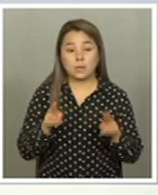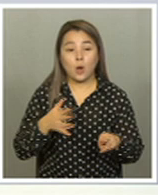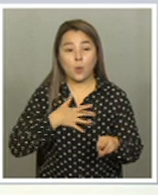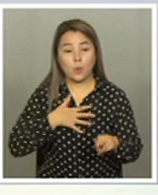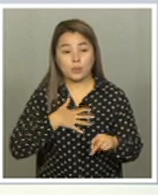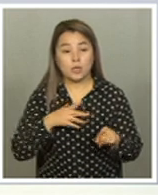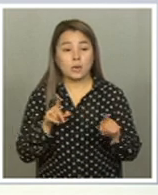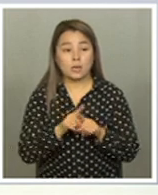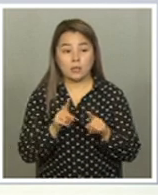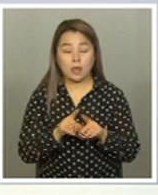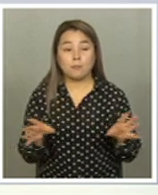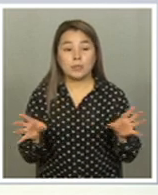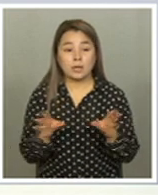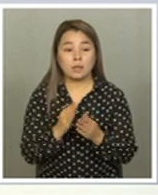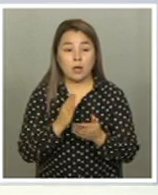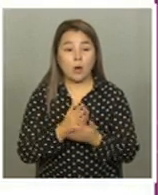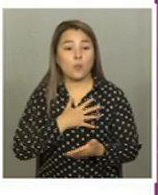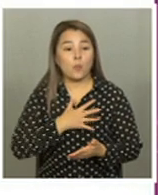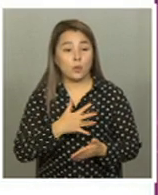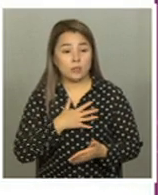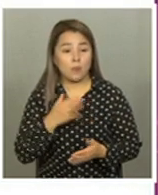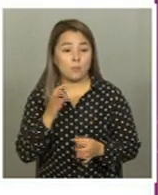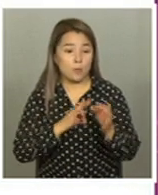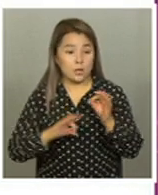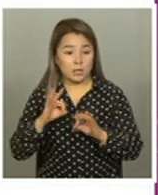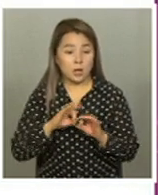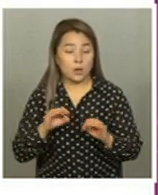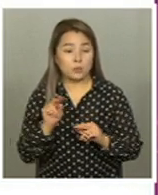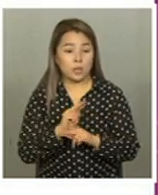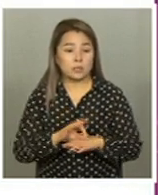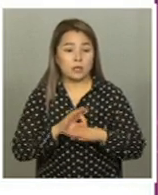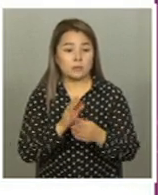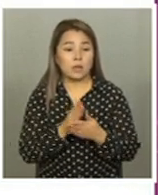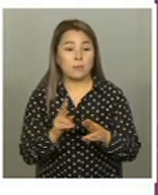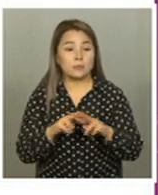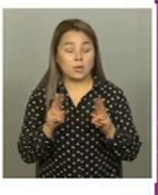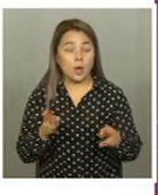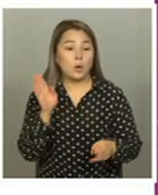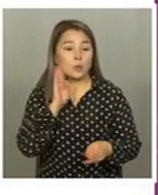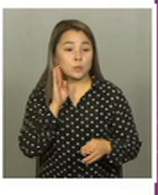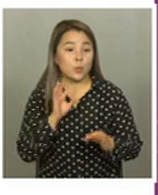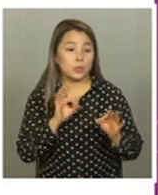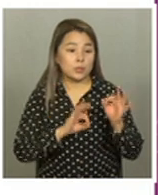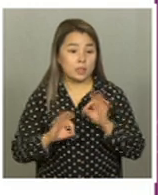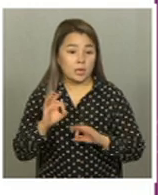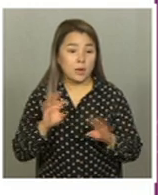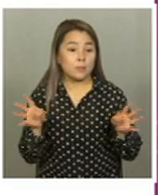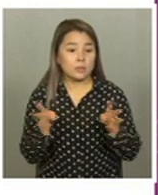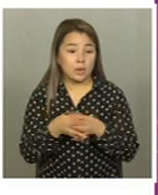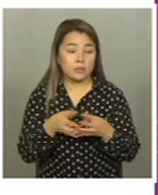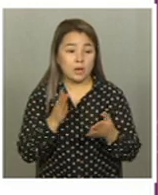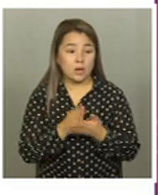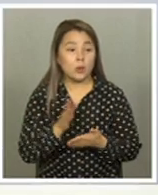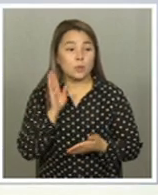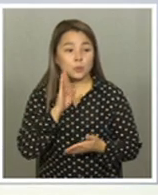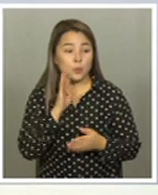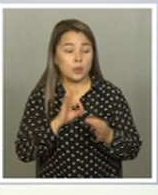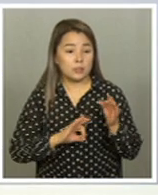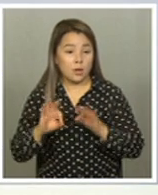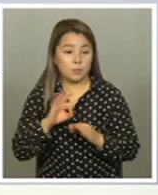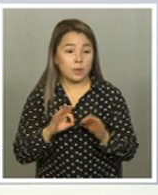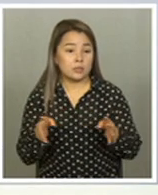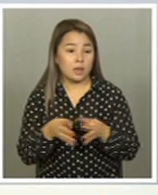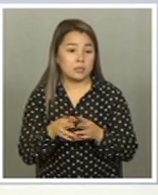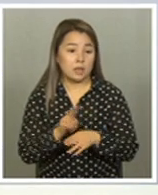атомдары бірігіп, оттек молекуласын түзеді. Бірдей сутек атомдары бірігіп, сутек молекуласын түзеді. Ал